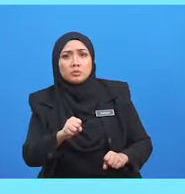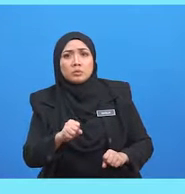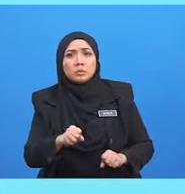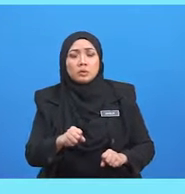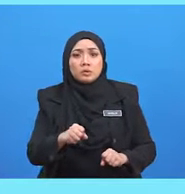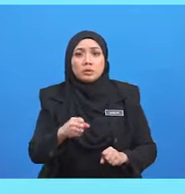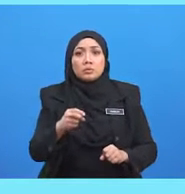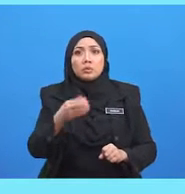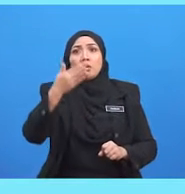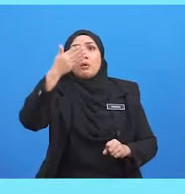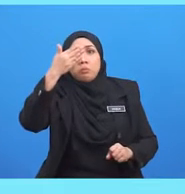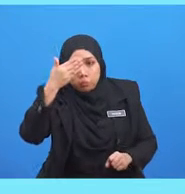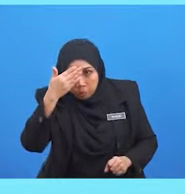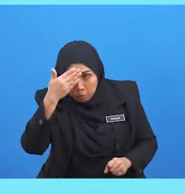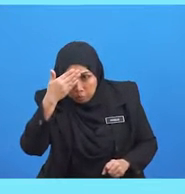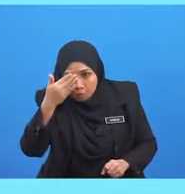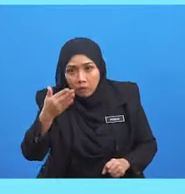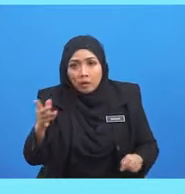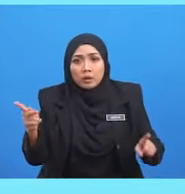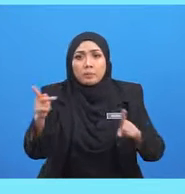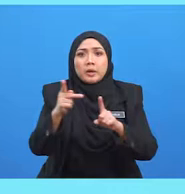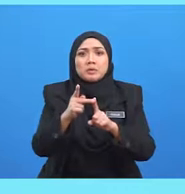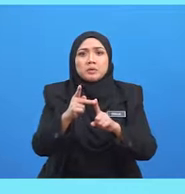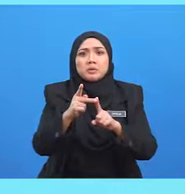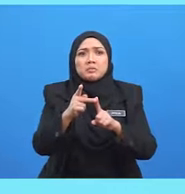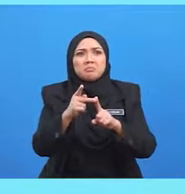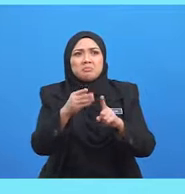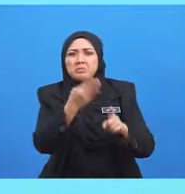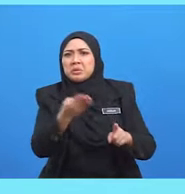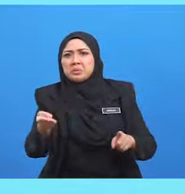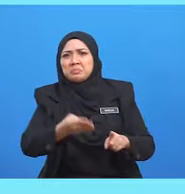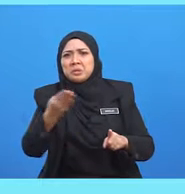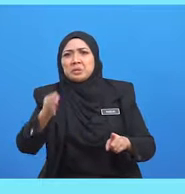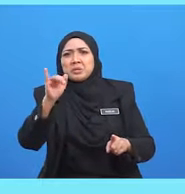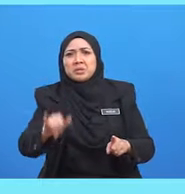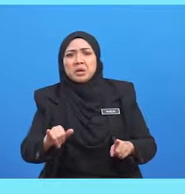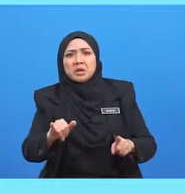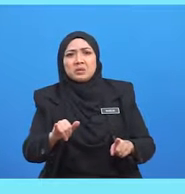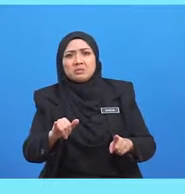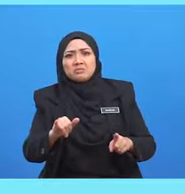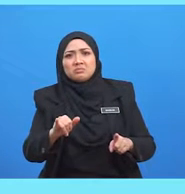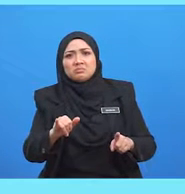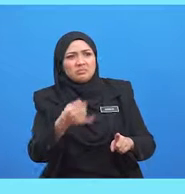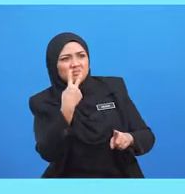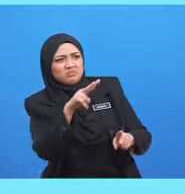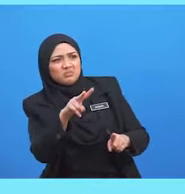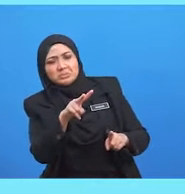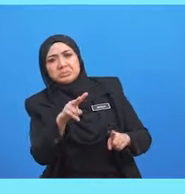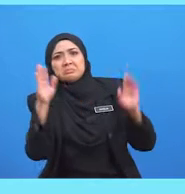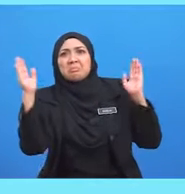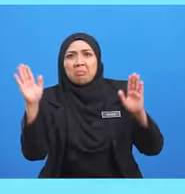iman ini ialah sujud kepada berhala atau makhluk dengan sengaja,